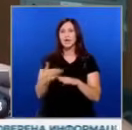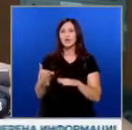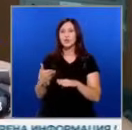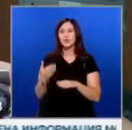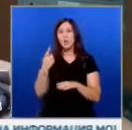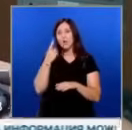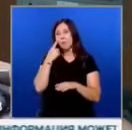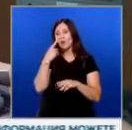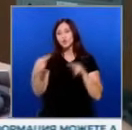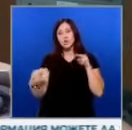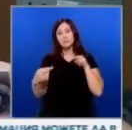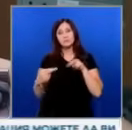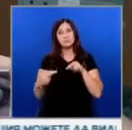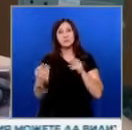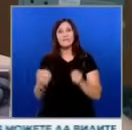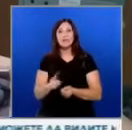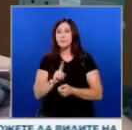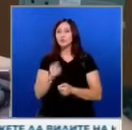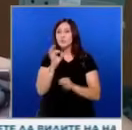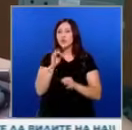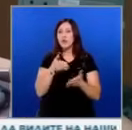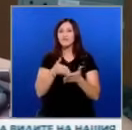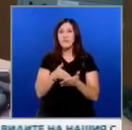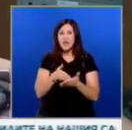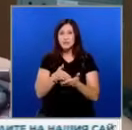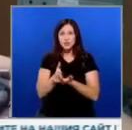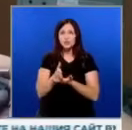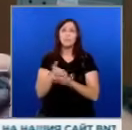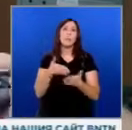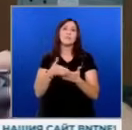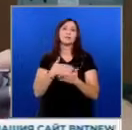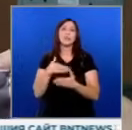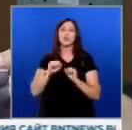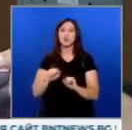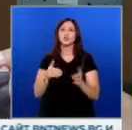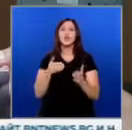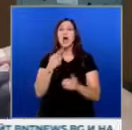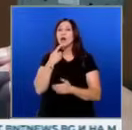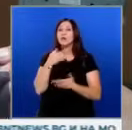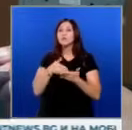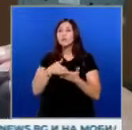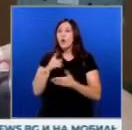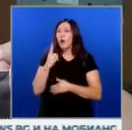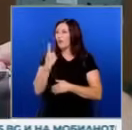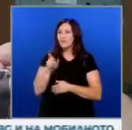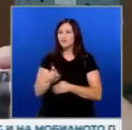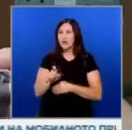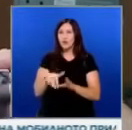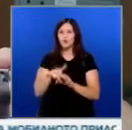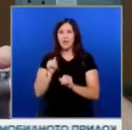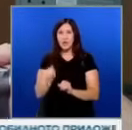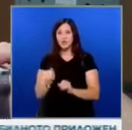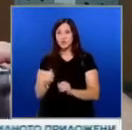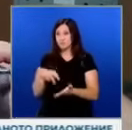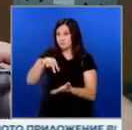не нощната ставка не може по никакъв начин да попречи на нашата защита. Затова, защото ако един човек отказва да застане в